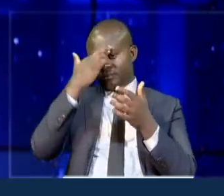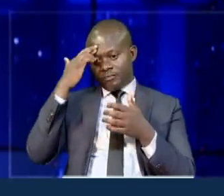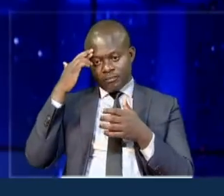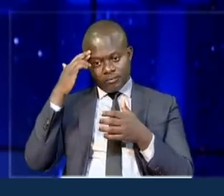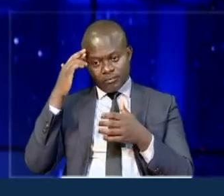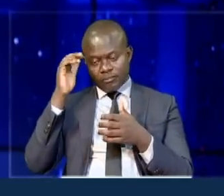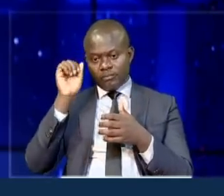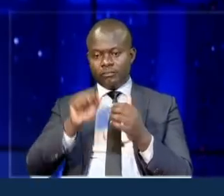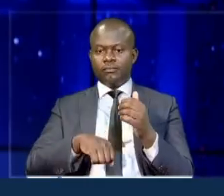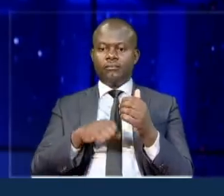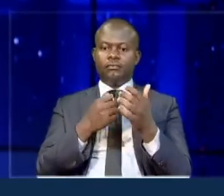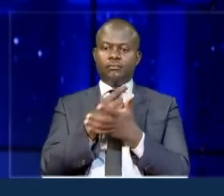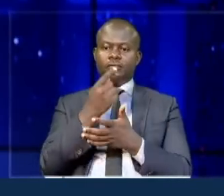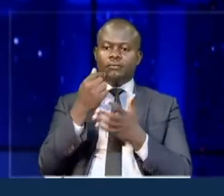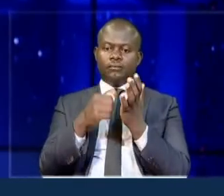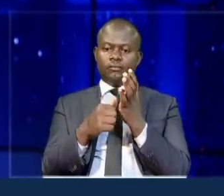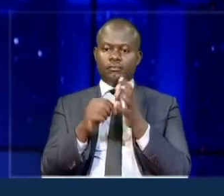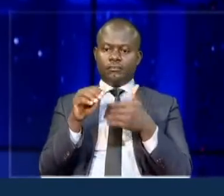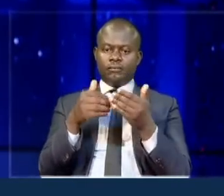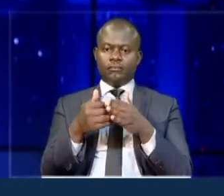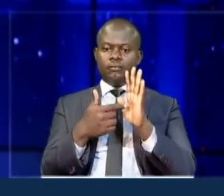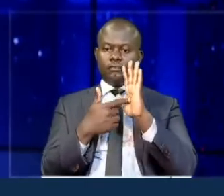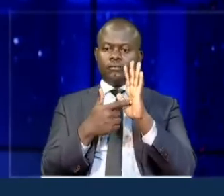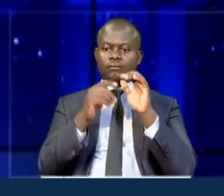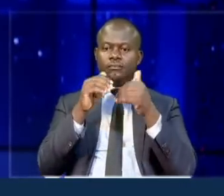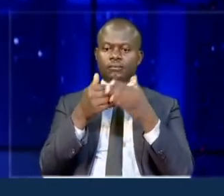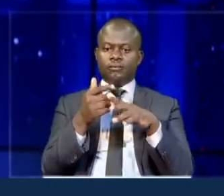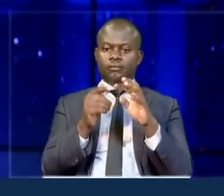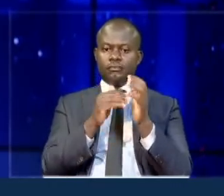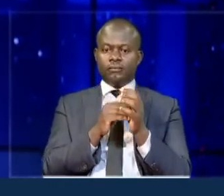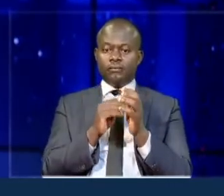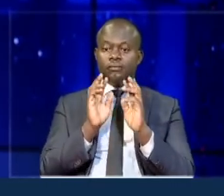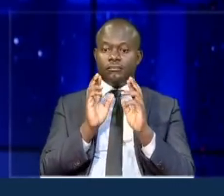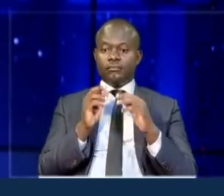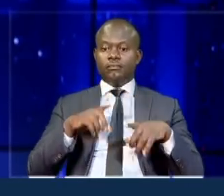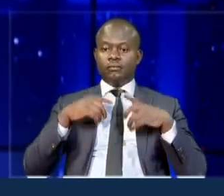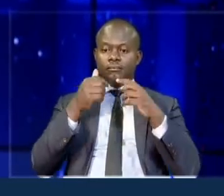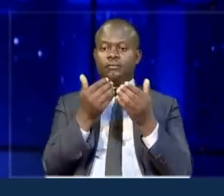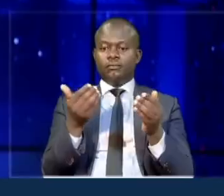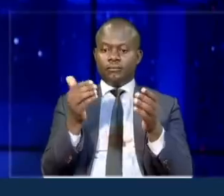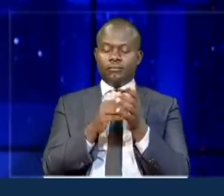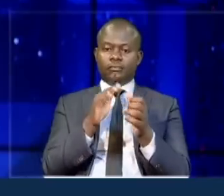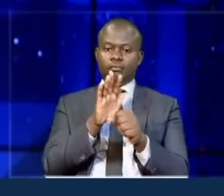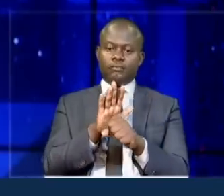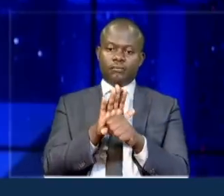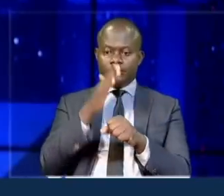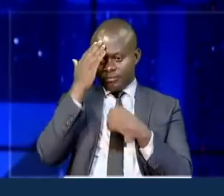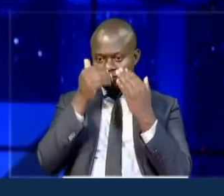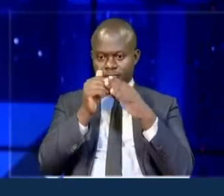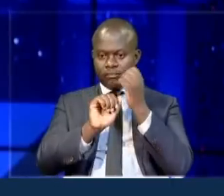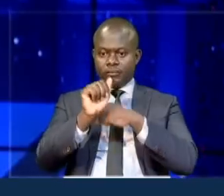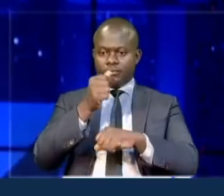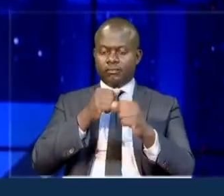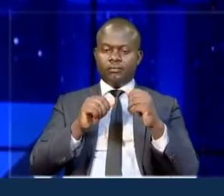nyamukuru zishobora gutera iki kibazo, aho yanashimangiye ko kandi hari icyizere cyo kubaho kw'aba bana, cyane cyane ko kuri ubu ibikorwa